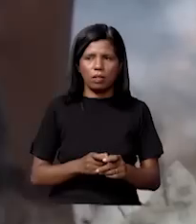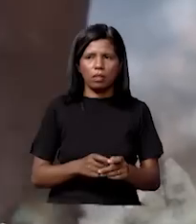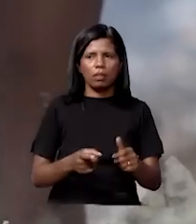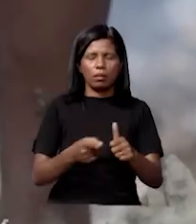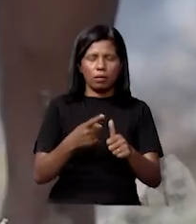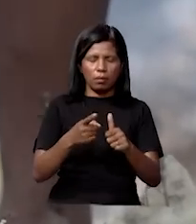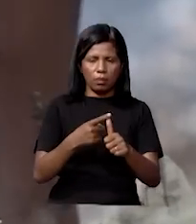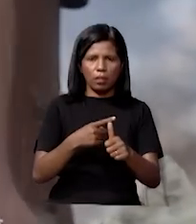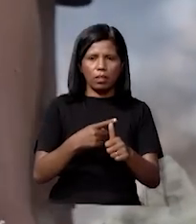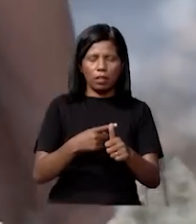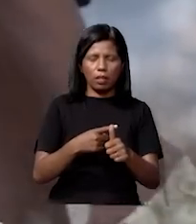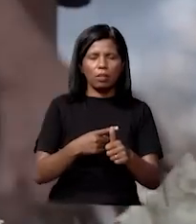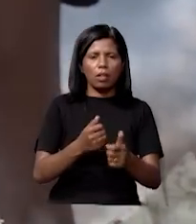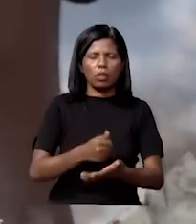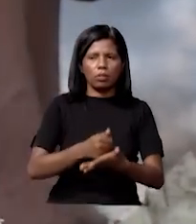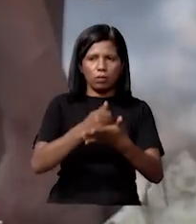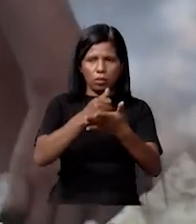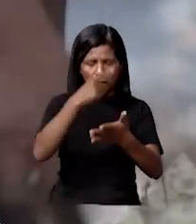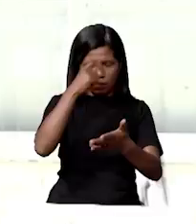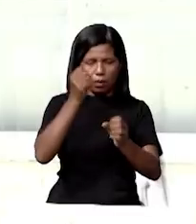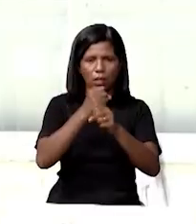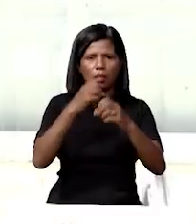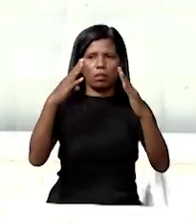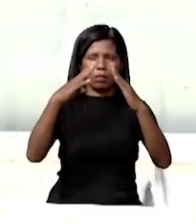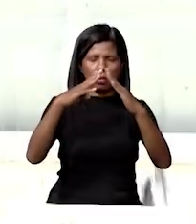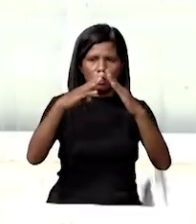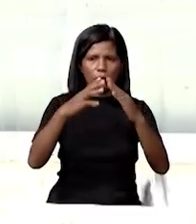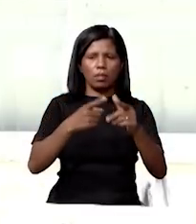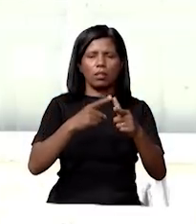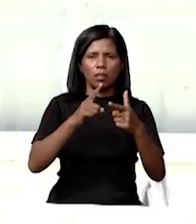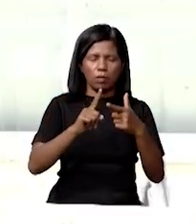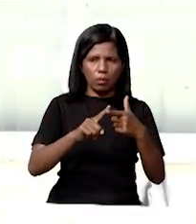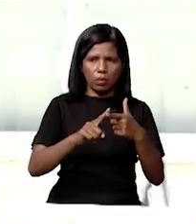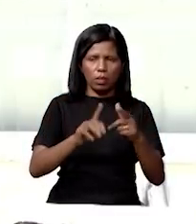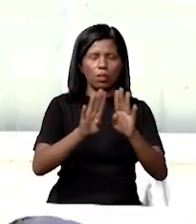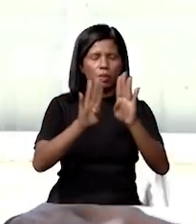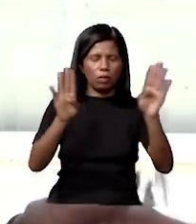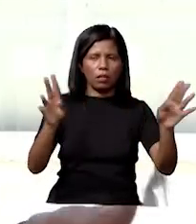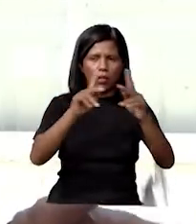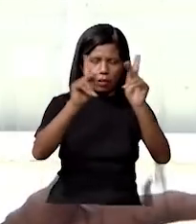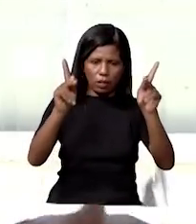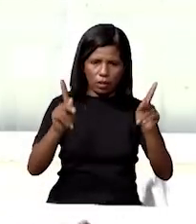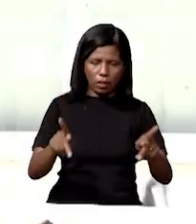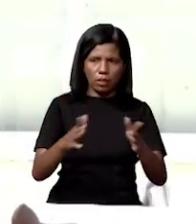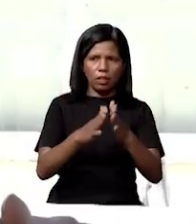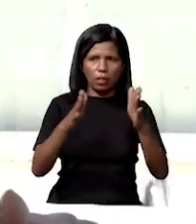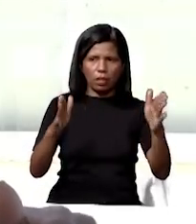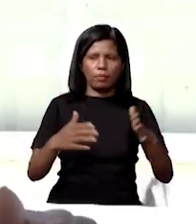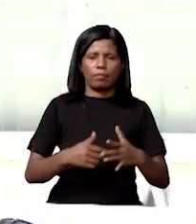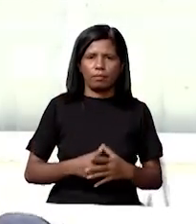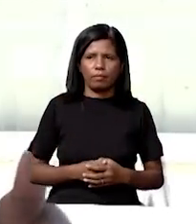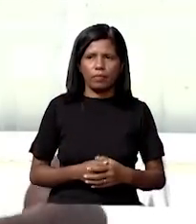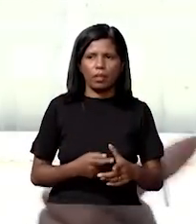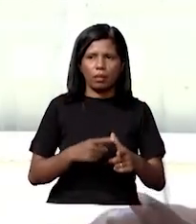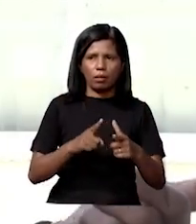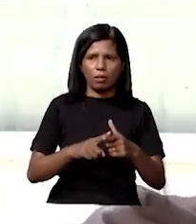mai azura te ba neona tambah halo te uma e depois lo ke te halo te keos ketak uma ketak